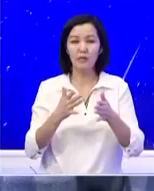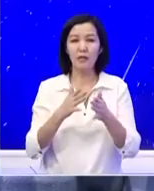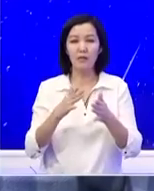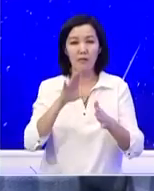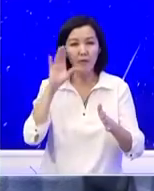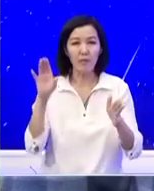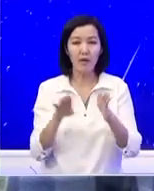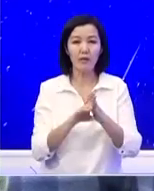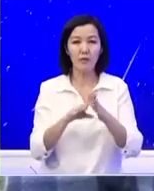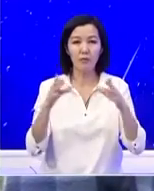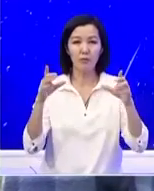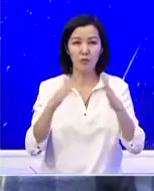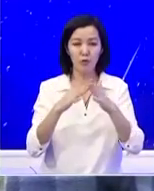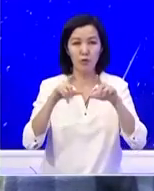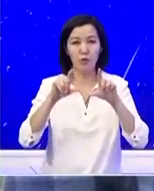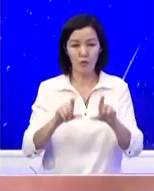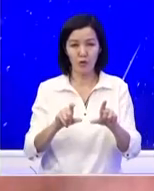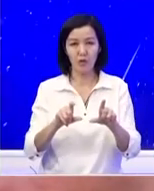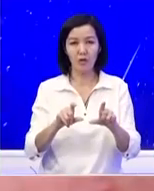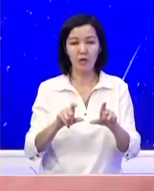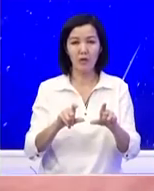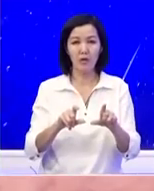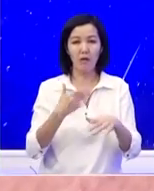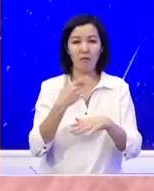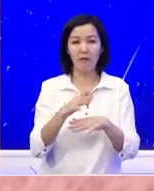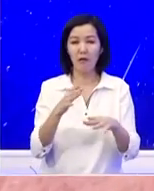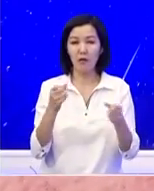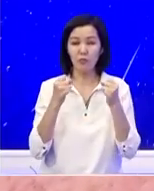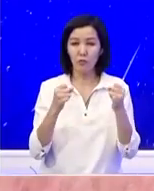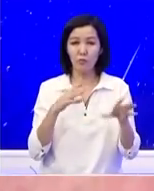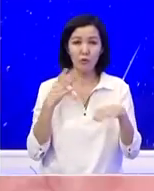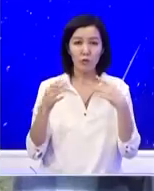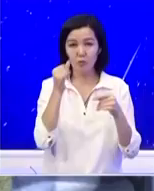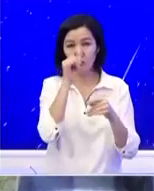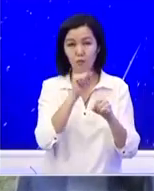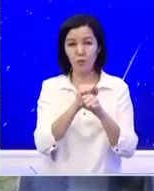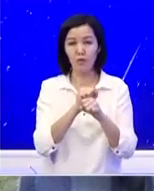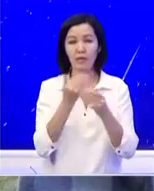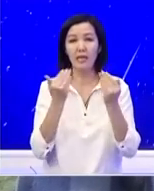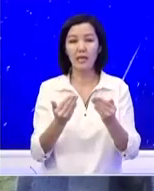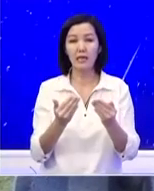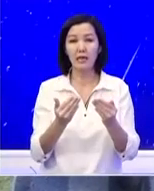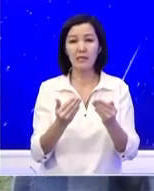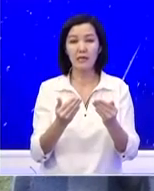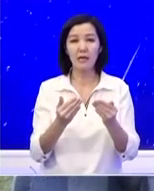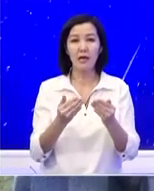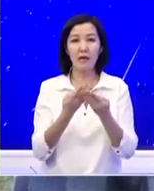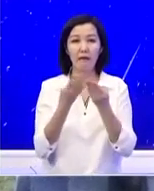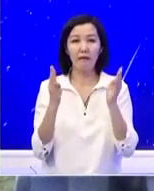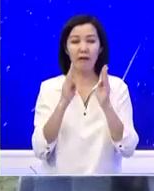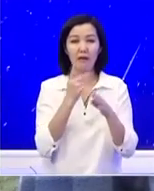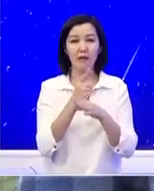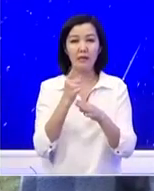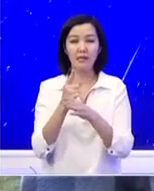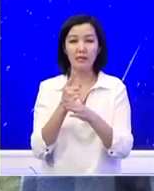үйімізде отырдық. Шығайда шықпадық. Енді кішкене мына адамдар кішкене босаңсып,